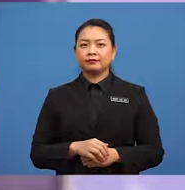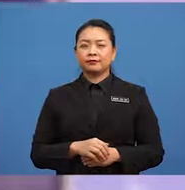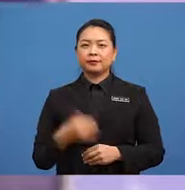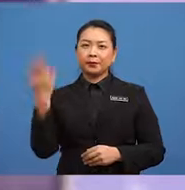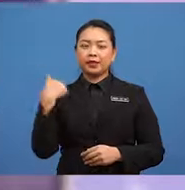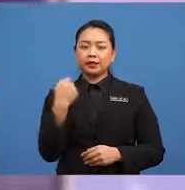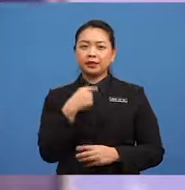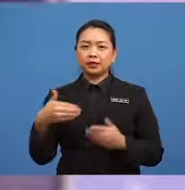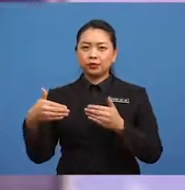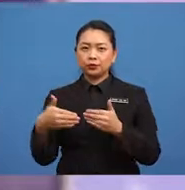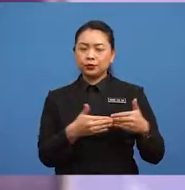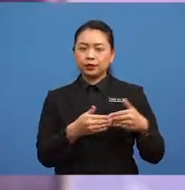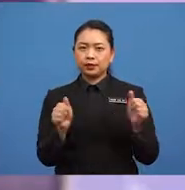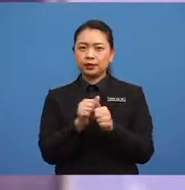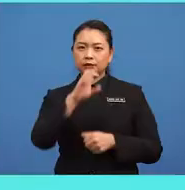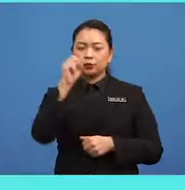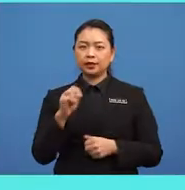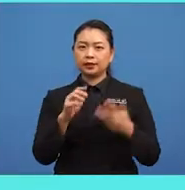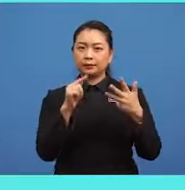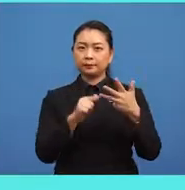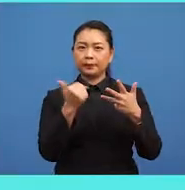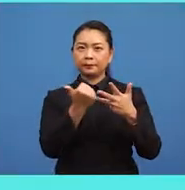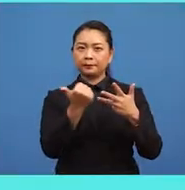Mari kita teruskan dengan soalan keempat.